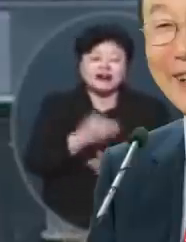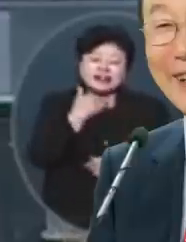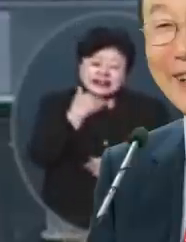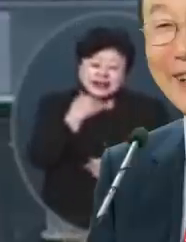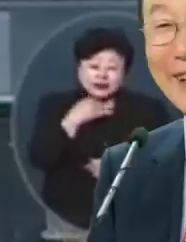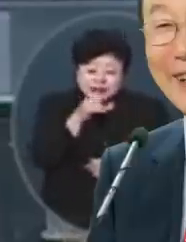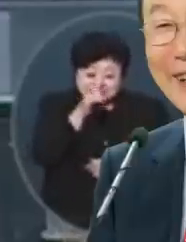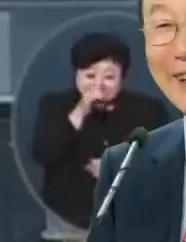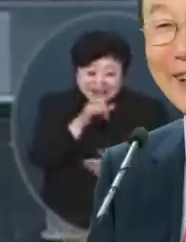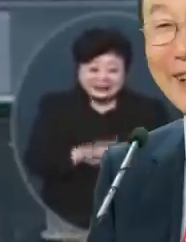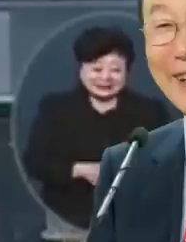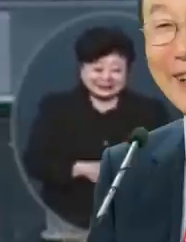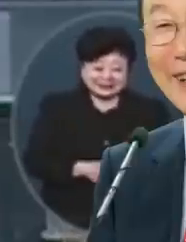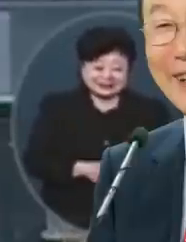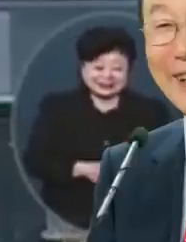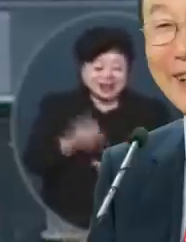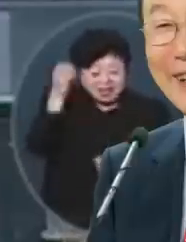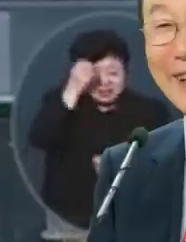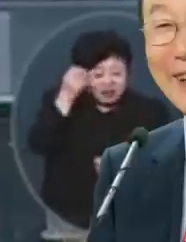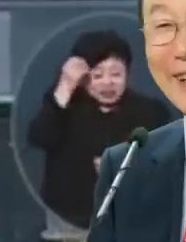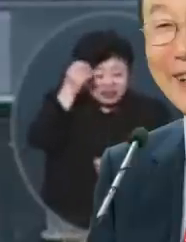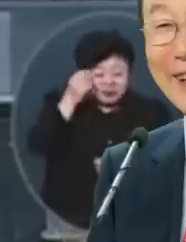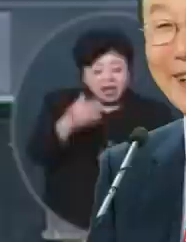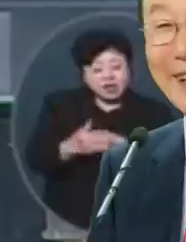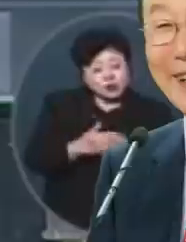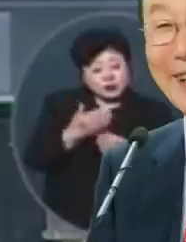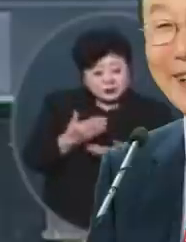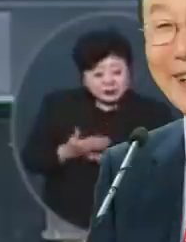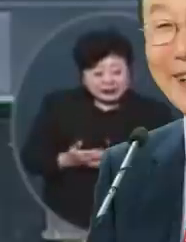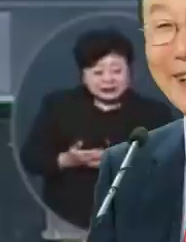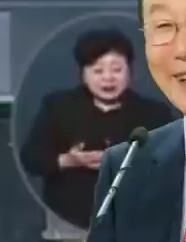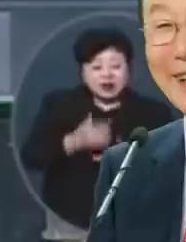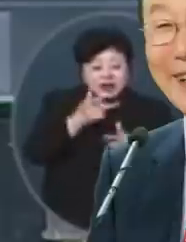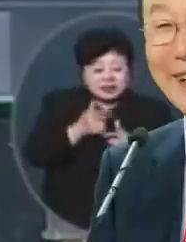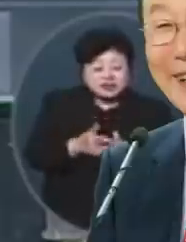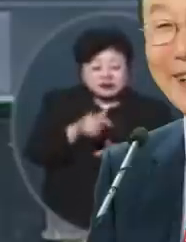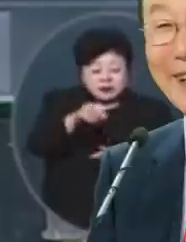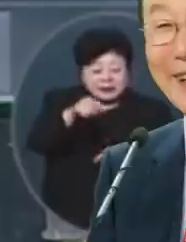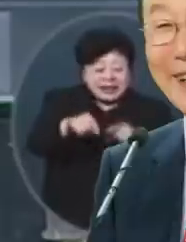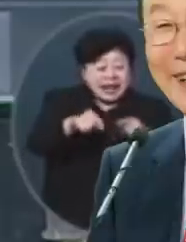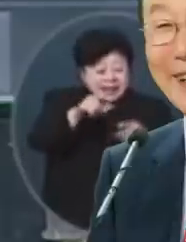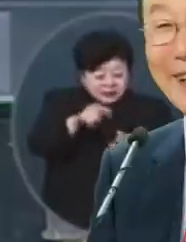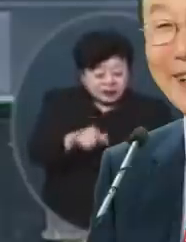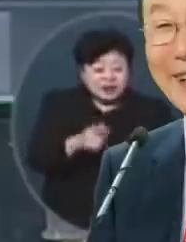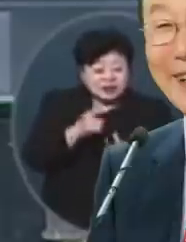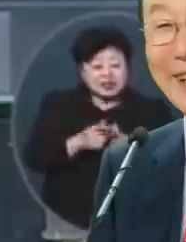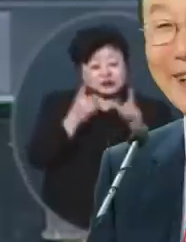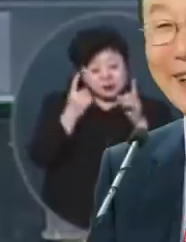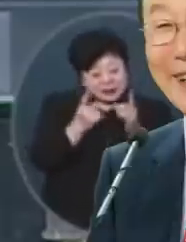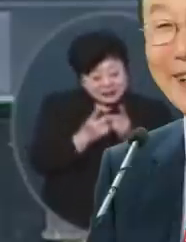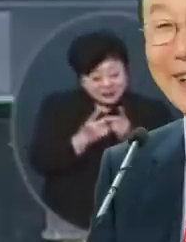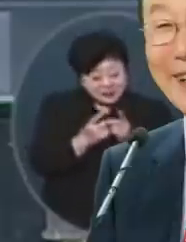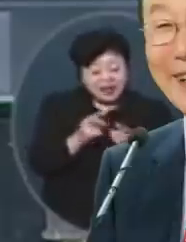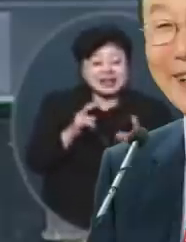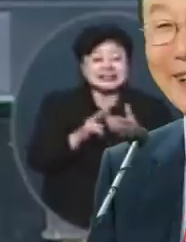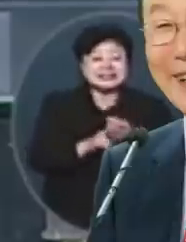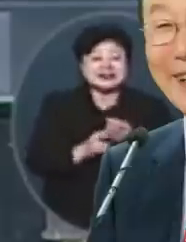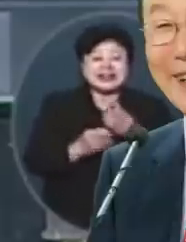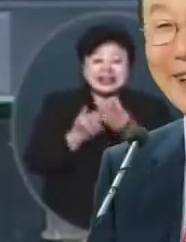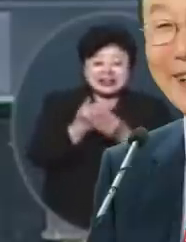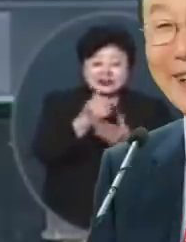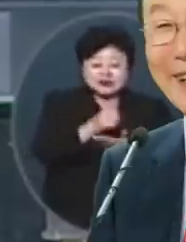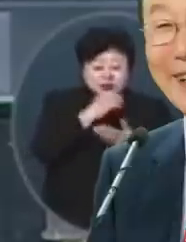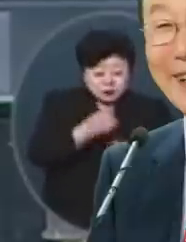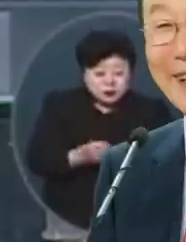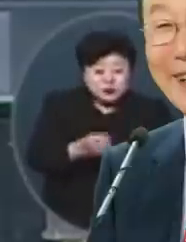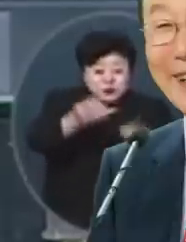것입니다. 성령의 도움을 받아서 예수님 앞에 나가서 예수님을 만나서 기적이 일어나게 되기를 주의